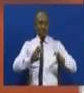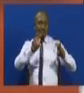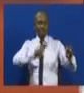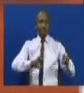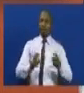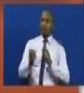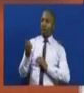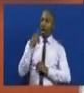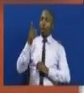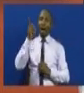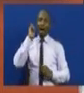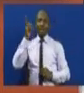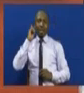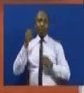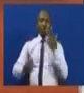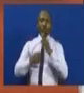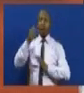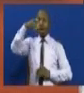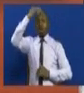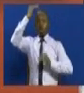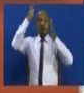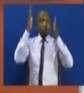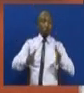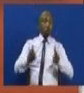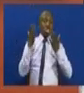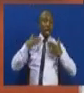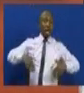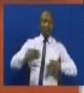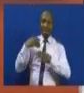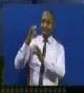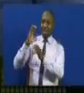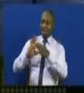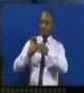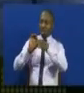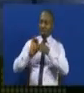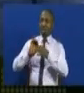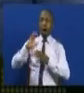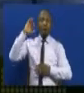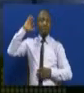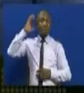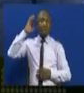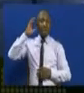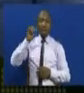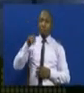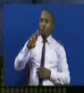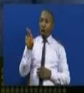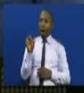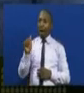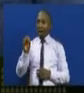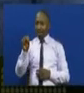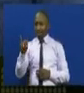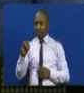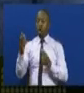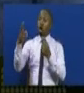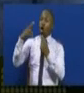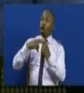za asili kutoka Chuo Kikuu cha Afya na Sayansi Shirikishi Muhimbili MUHAS. Dr. Joseph